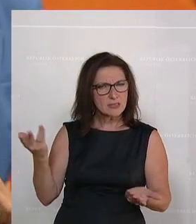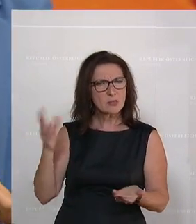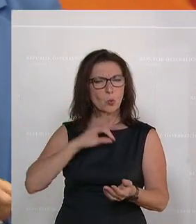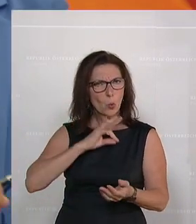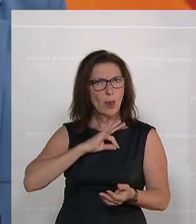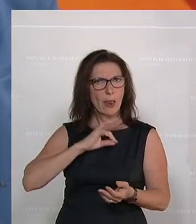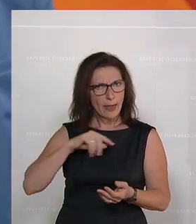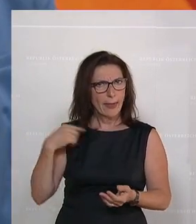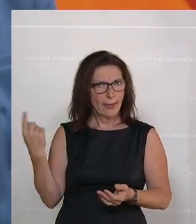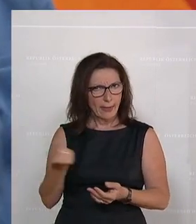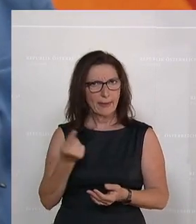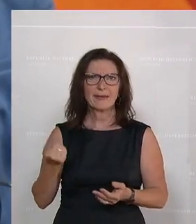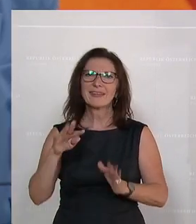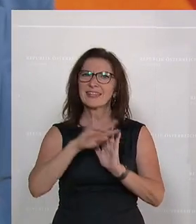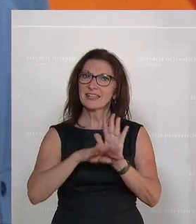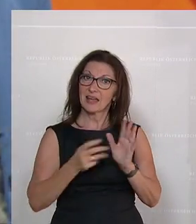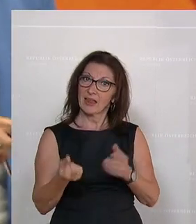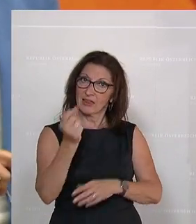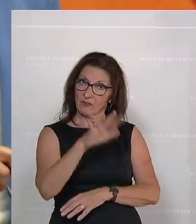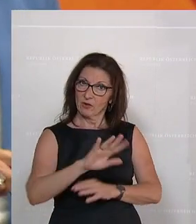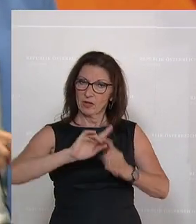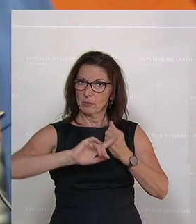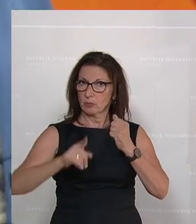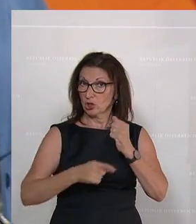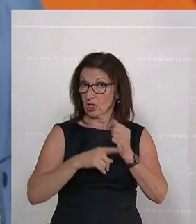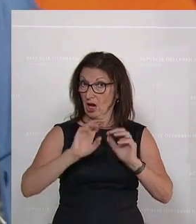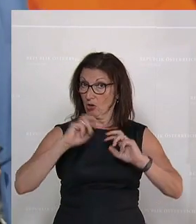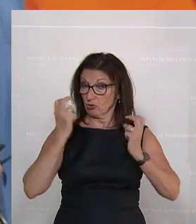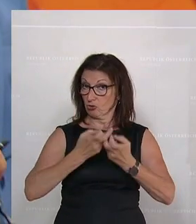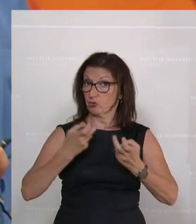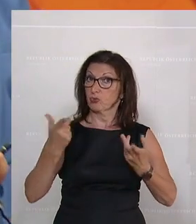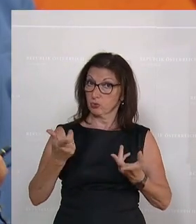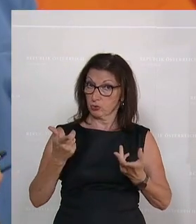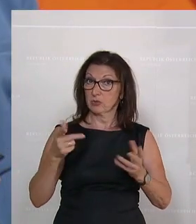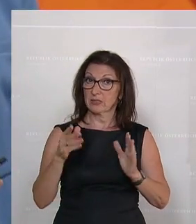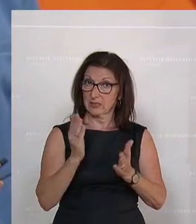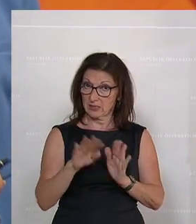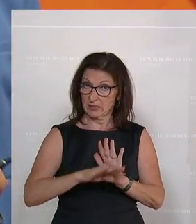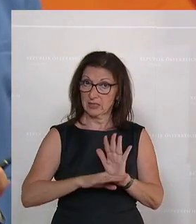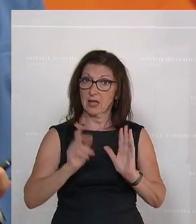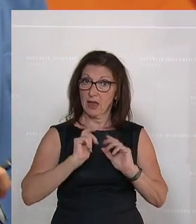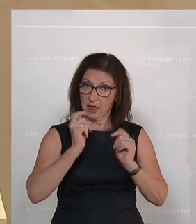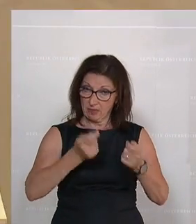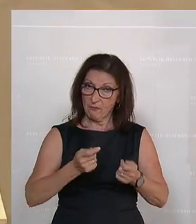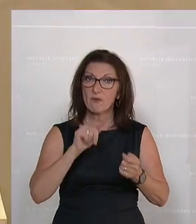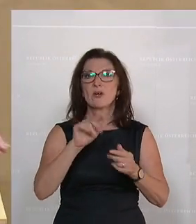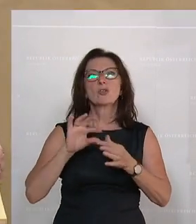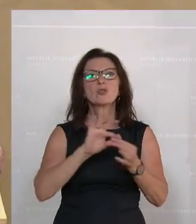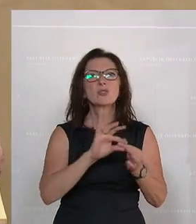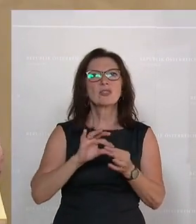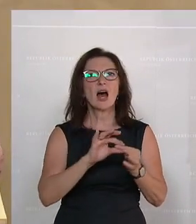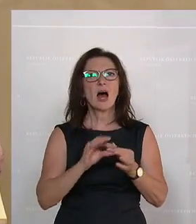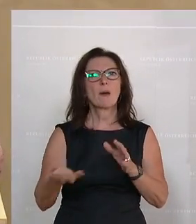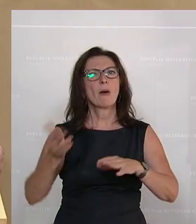zum gesetzentwurf im bericht des budgetausschusses 15 63 dabei lange beantragt 2662 betreffend ein teuerung sind